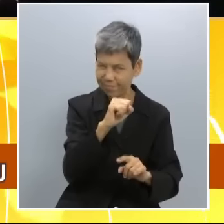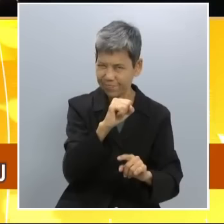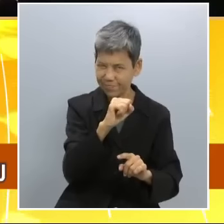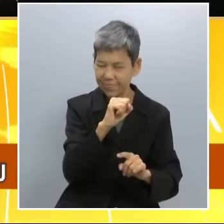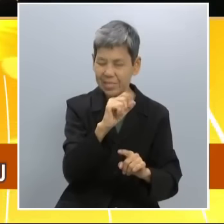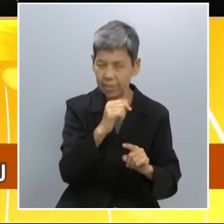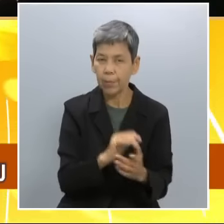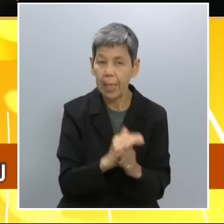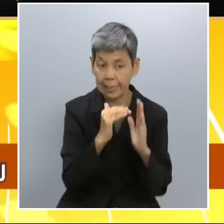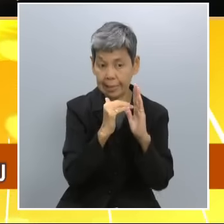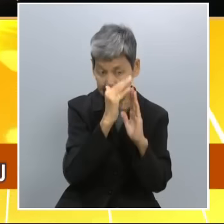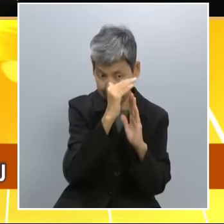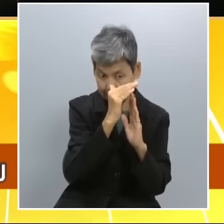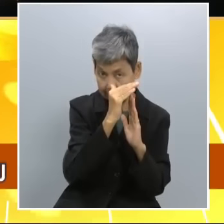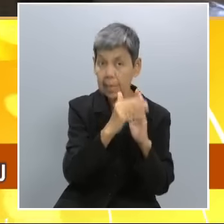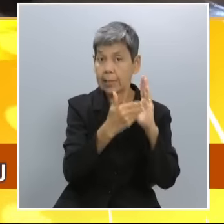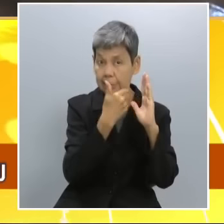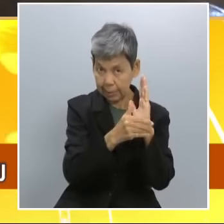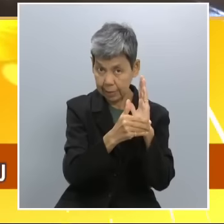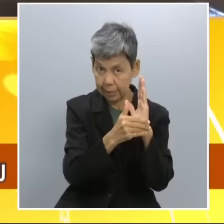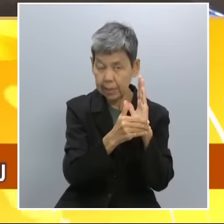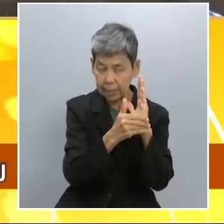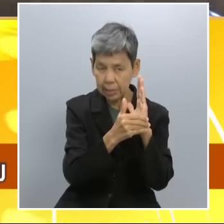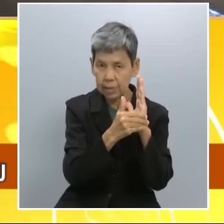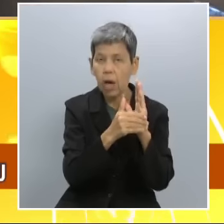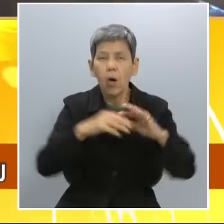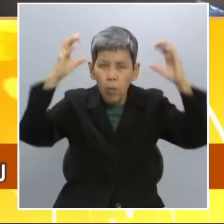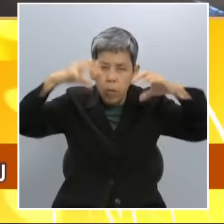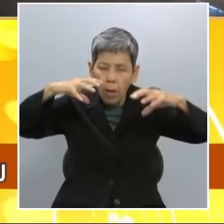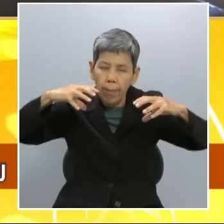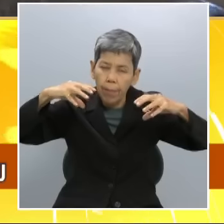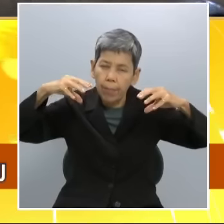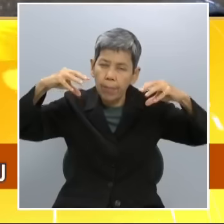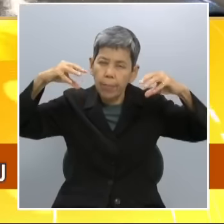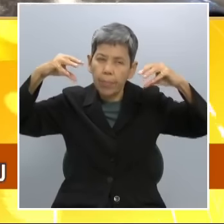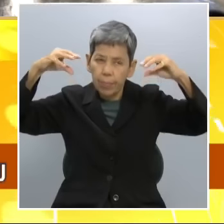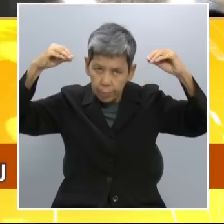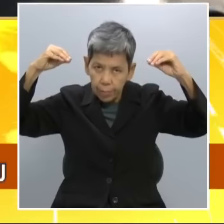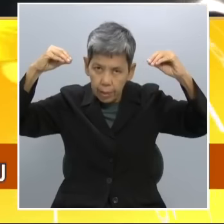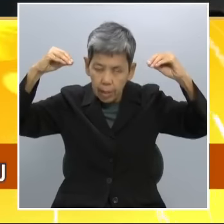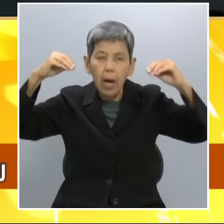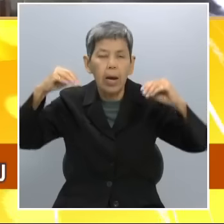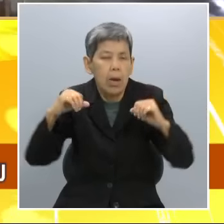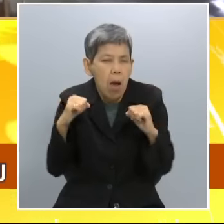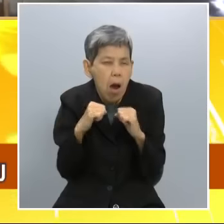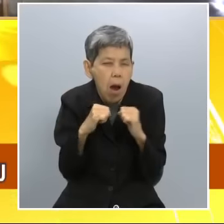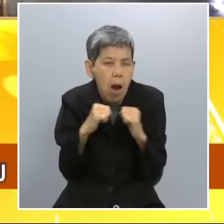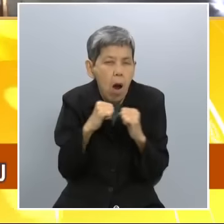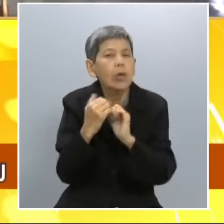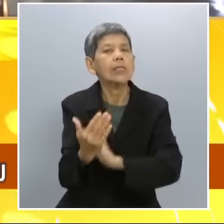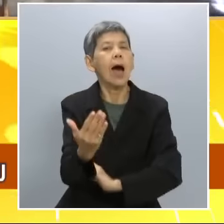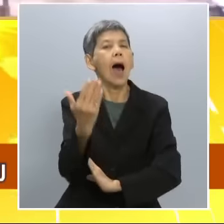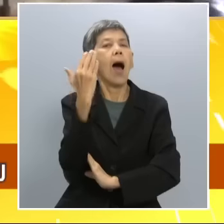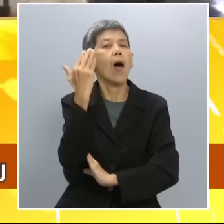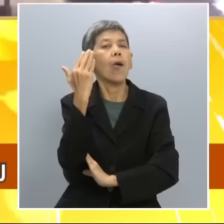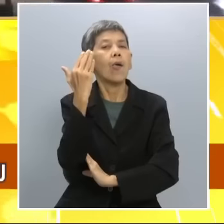บริเวณภาคเหนือภาคตะวันออกเฉียงเหนือปริมาณและการกระจายของฝนจะลดลงและจะเริ่มมีอากาศหนาวเย็นในตอนเช้าแต่